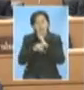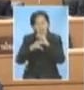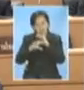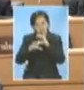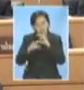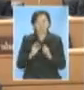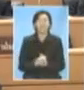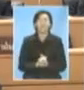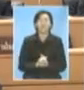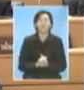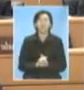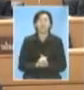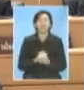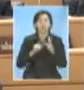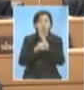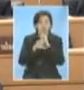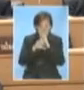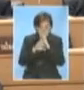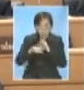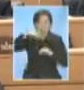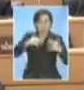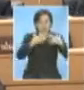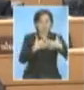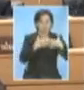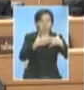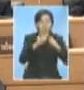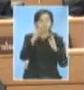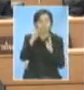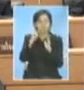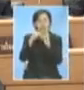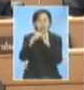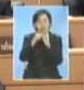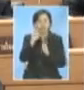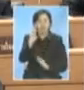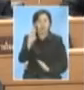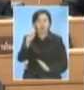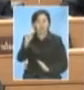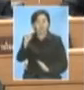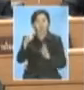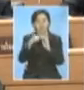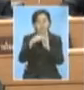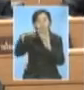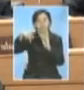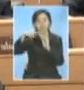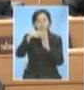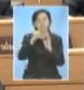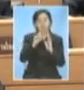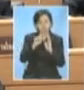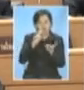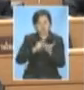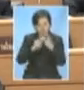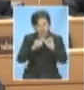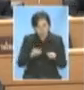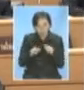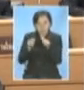องบริเวณมาบตาพุธได้ไปทำหนังสือร้องเรียนศาลปกครองให้ช่วยเข้ามาดู